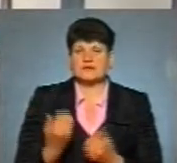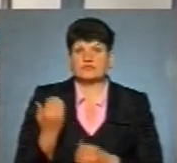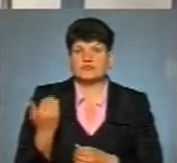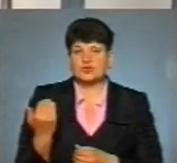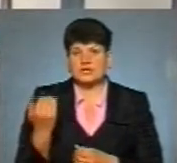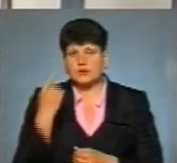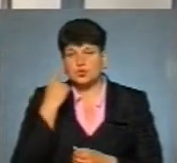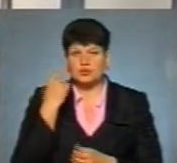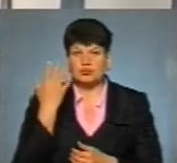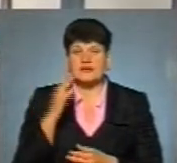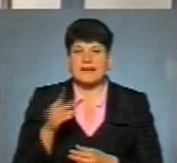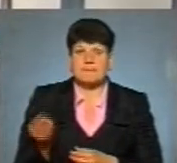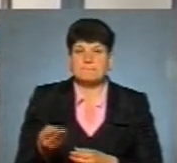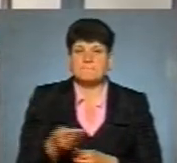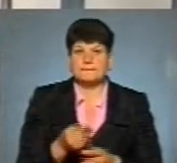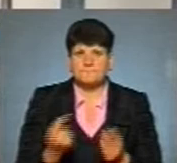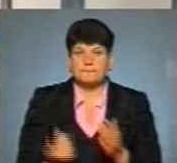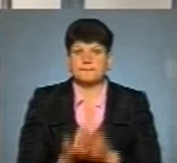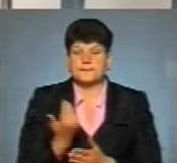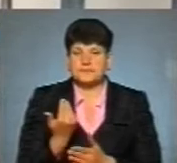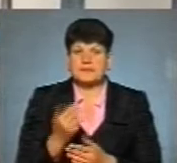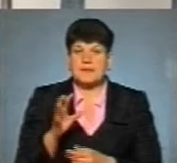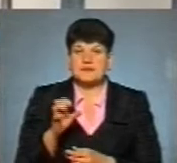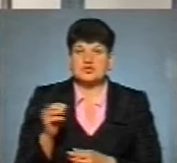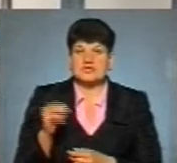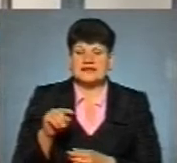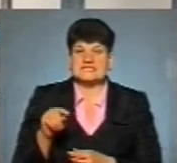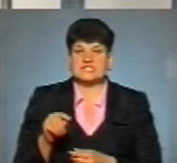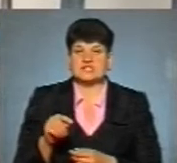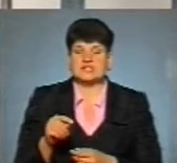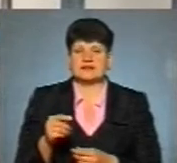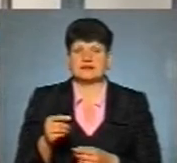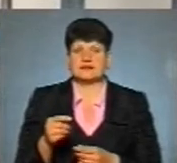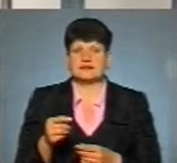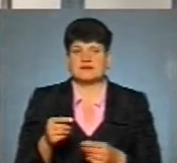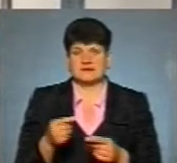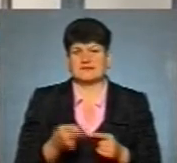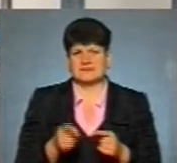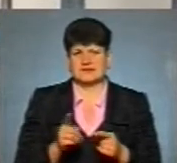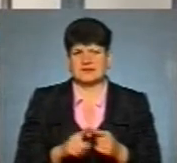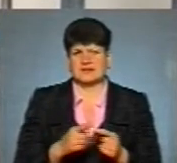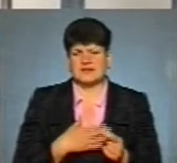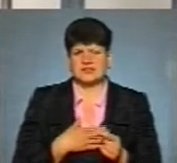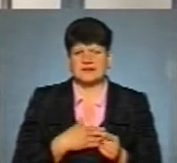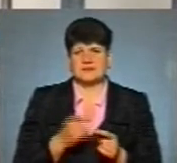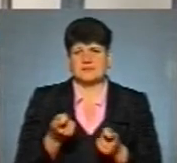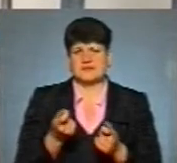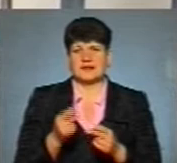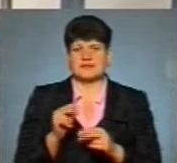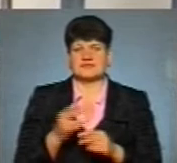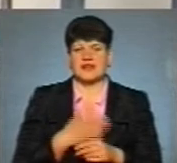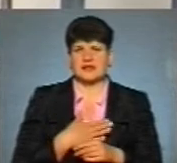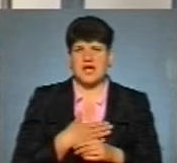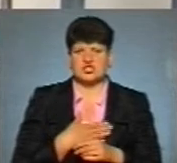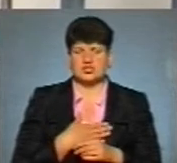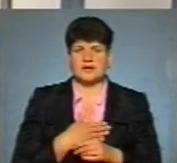десь думають, як пересівати. Тобто 500 тисяч і 2,7 – це є досить така незначна цифра наша, і я